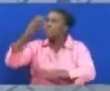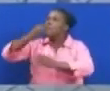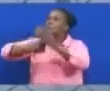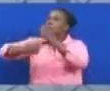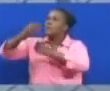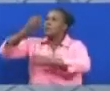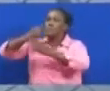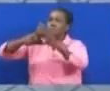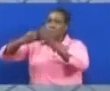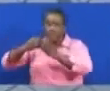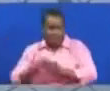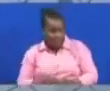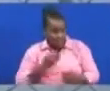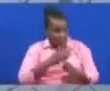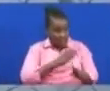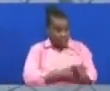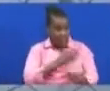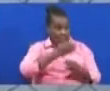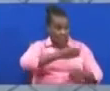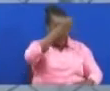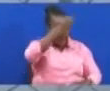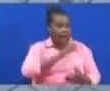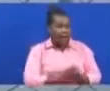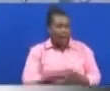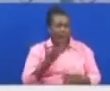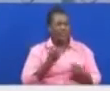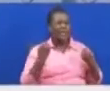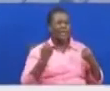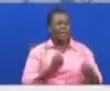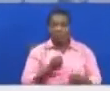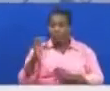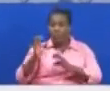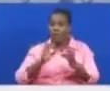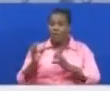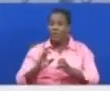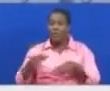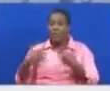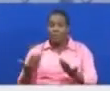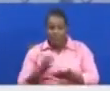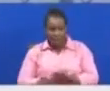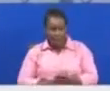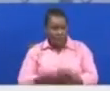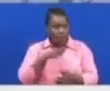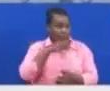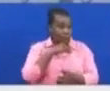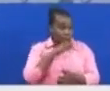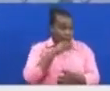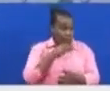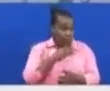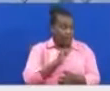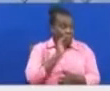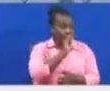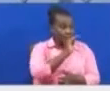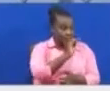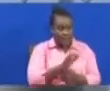sana, mawasiliano hamna. Sisi akina mama tunaachwa nyumbani, wanaume wetu labda wanasafiri, watoto wanaugua,